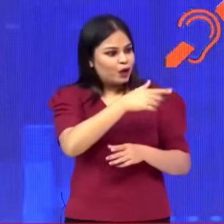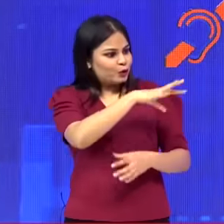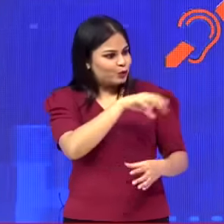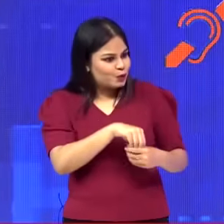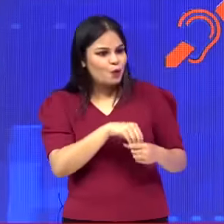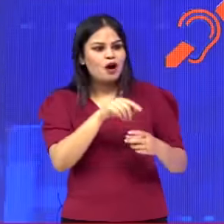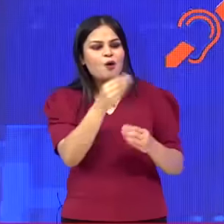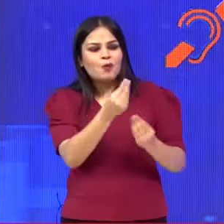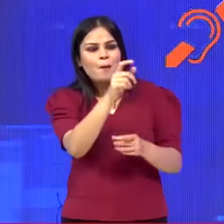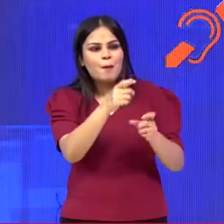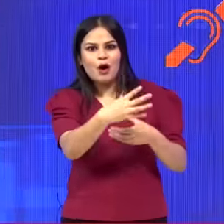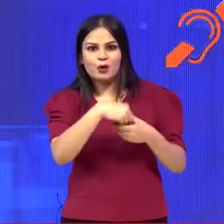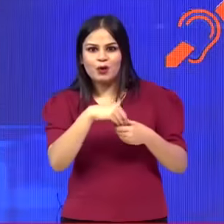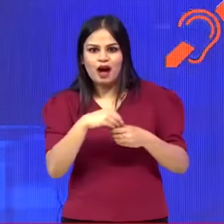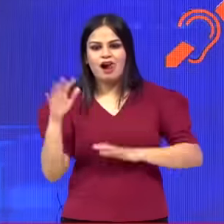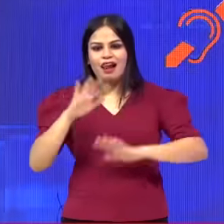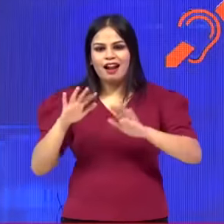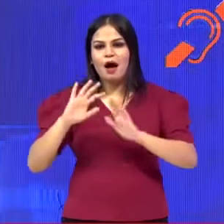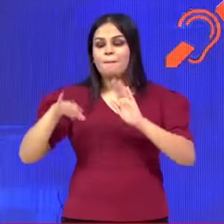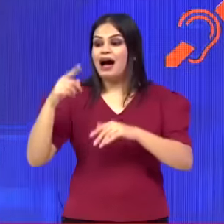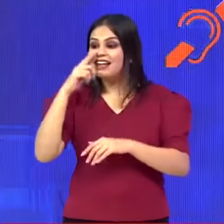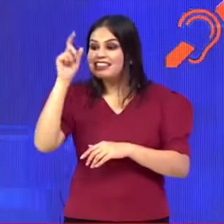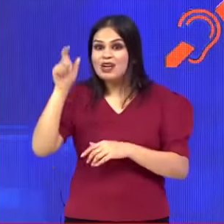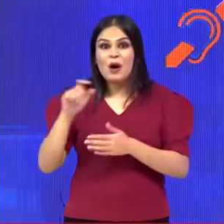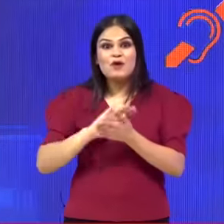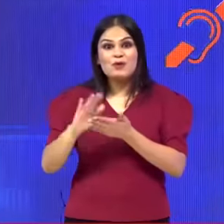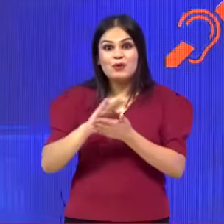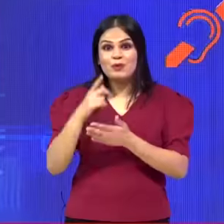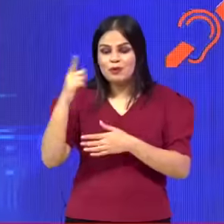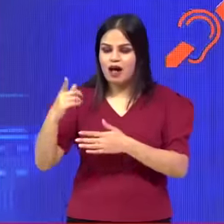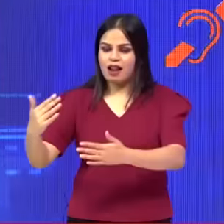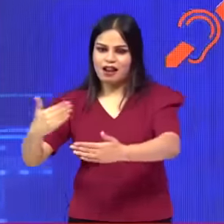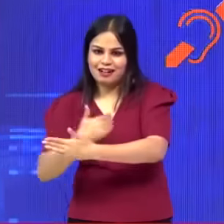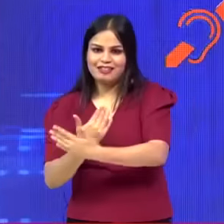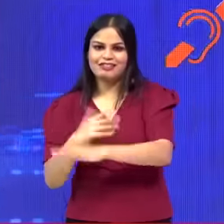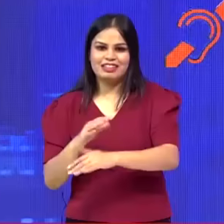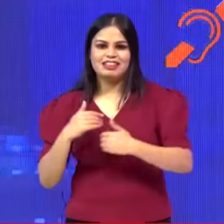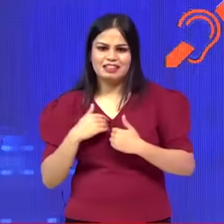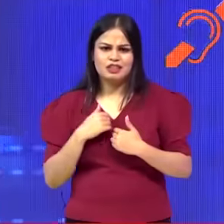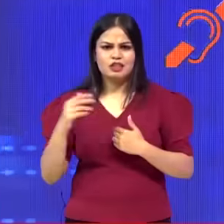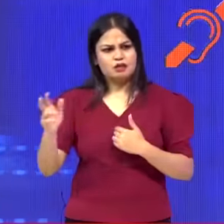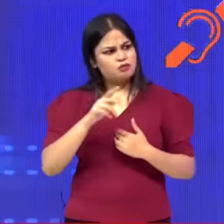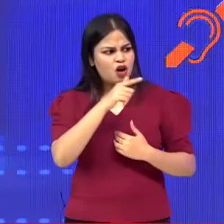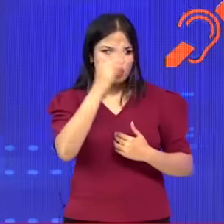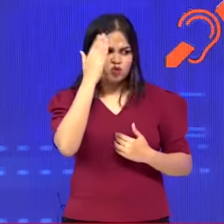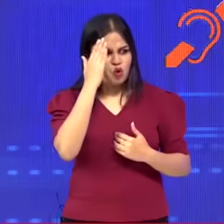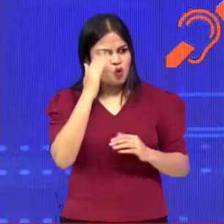भीकुदा इसके इन्वॉल्व थे। फिर मैं हनी आंटी को गया, हक किया, ऐसे निशी प्रेम का, ऐसे सो यू ऑलवेज नोन।